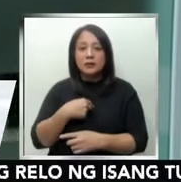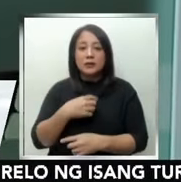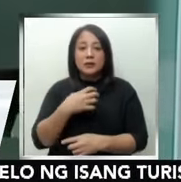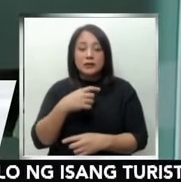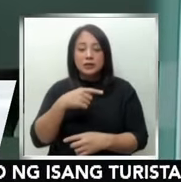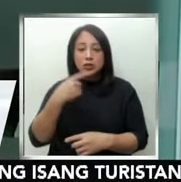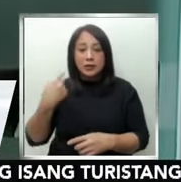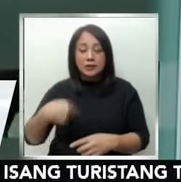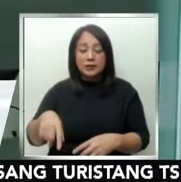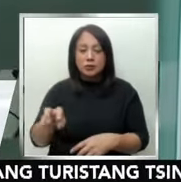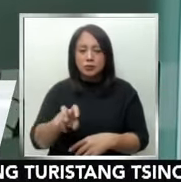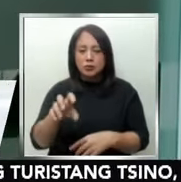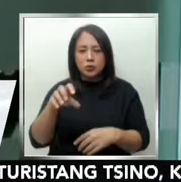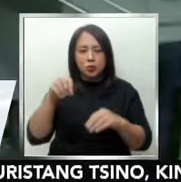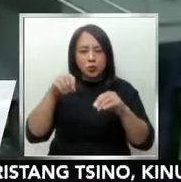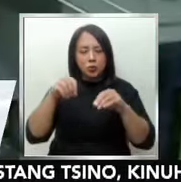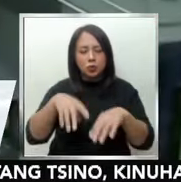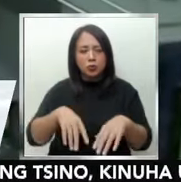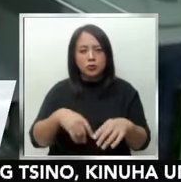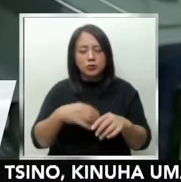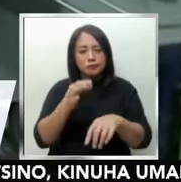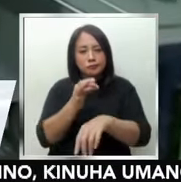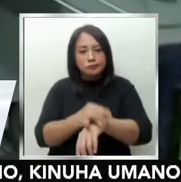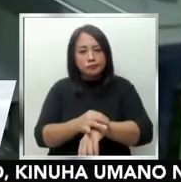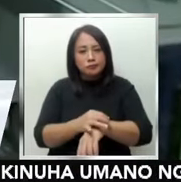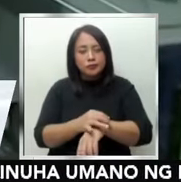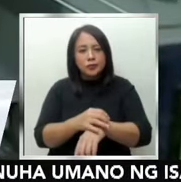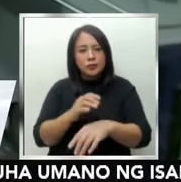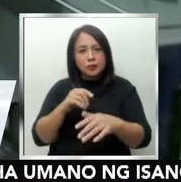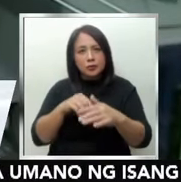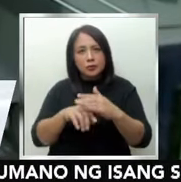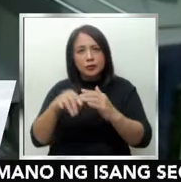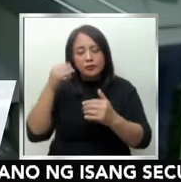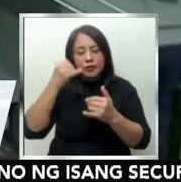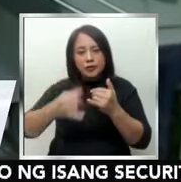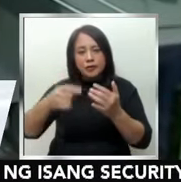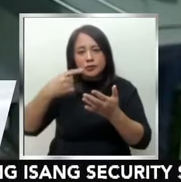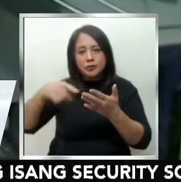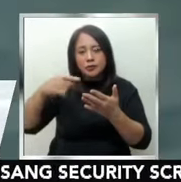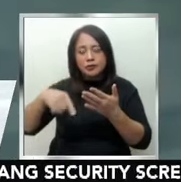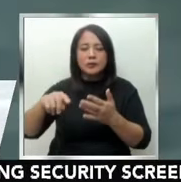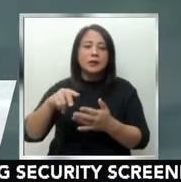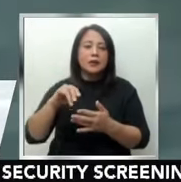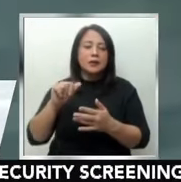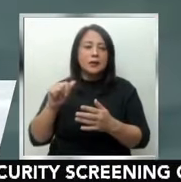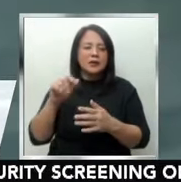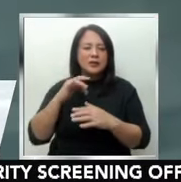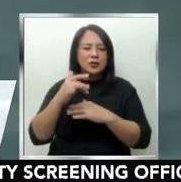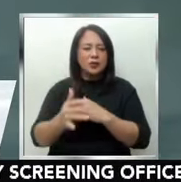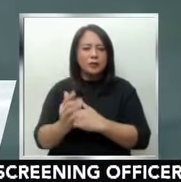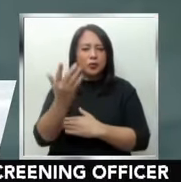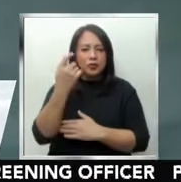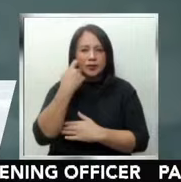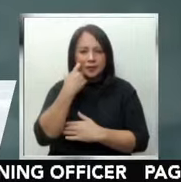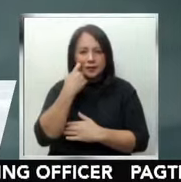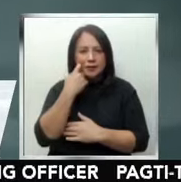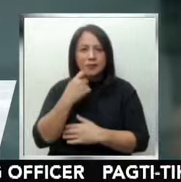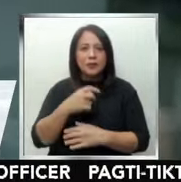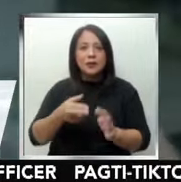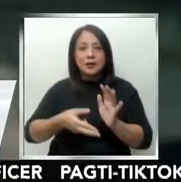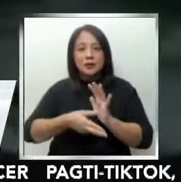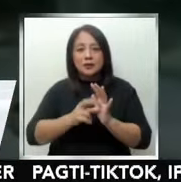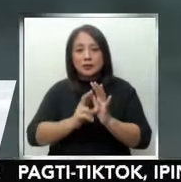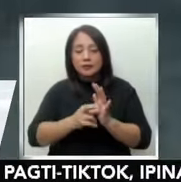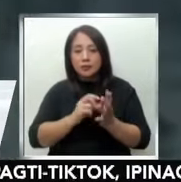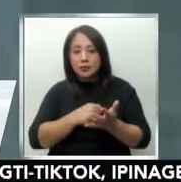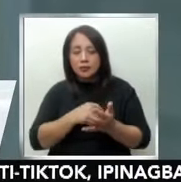na ang kanyang Smart Watch n dumaan sa final check ng NAIA Terminal 1 kaninang madaling araw nang i-review ng aviation Security Group